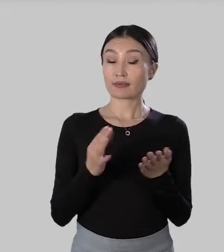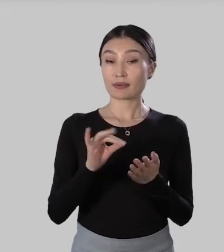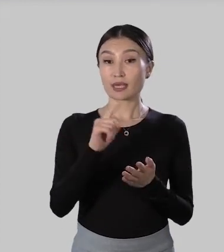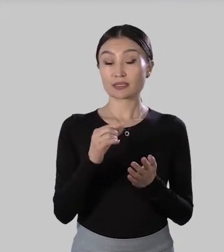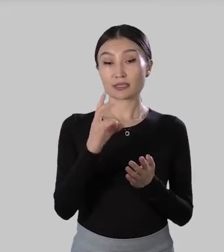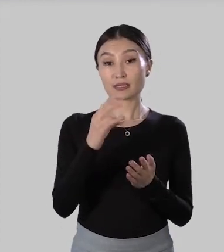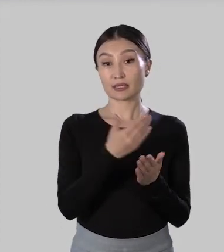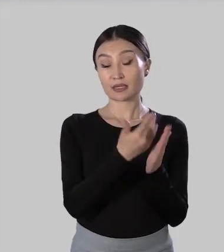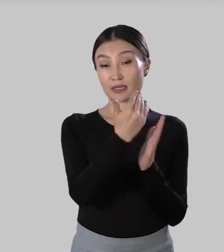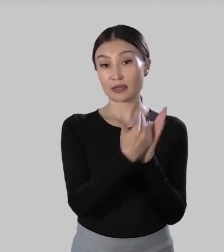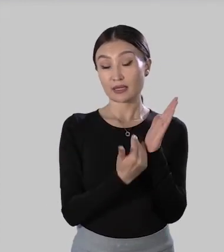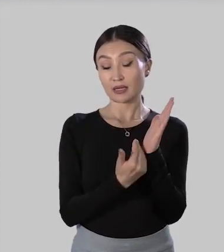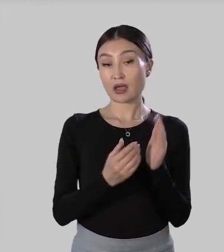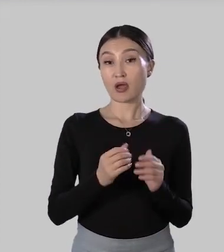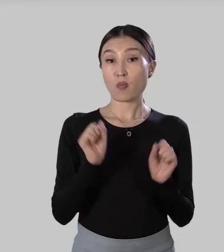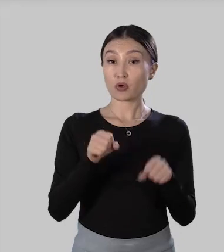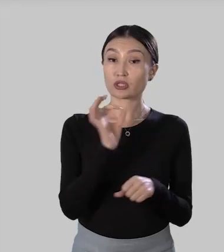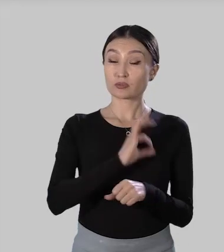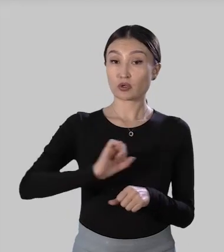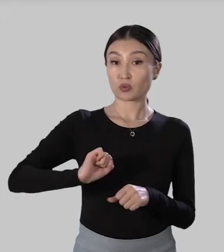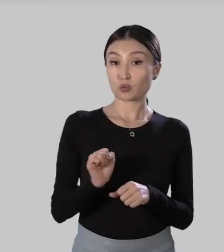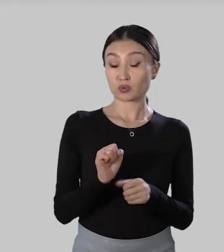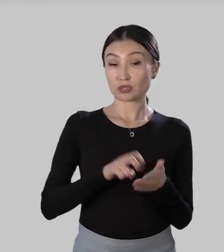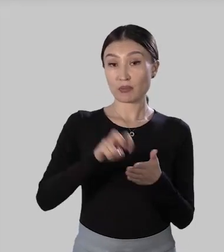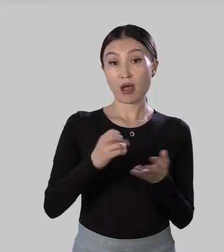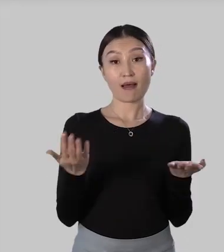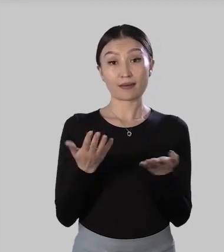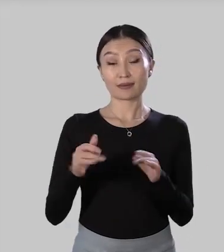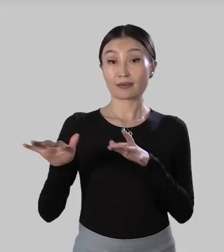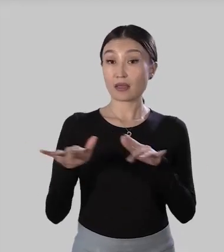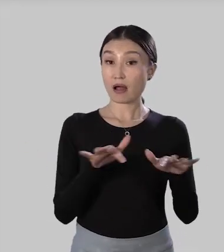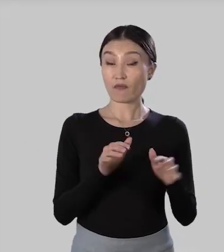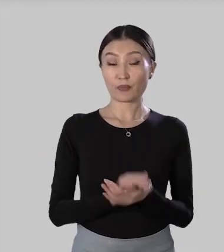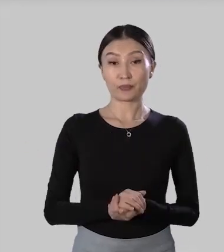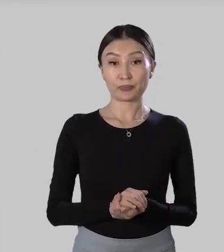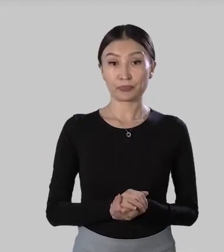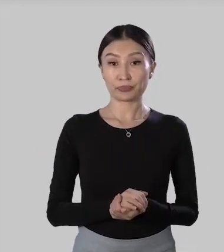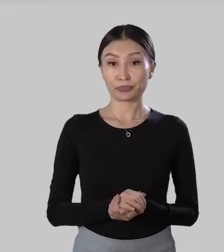Какие из них можно использовать в дружеском письме, а какие в деловом?